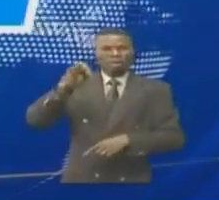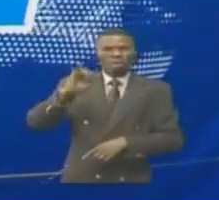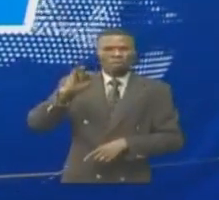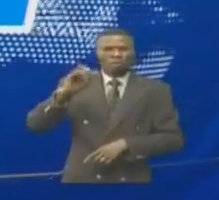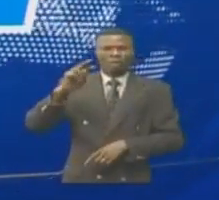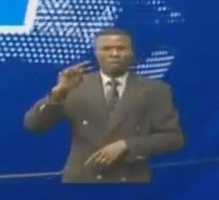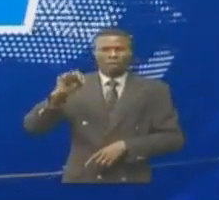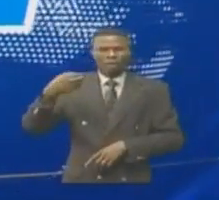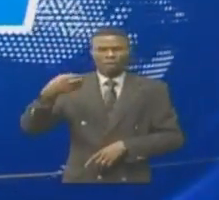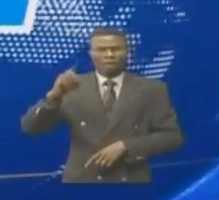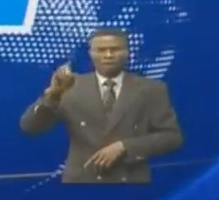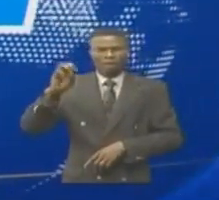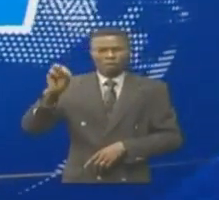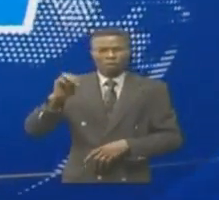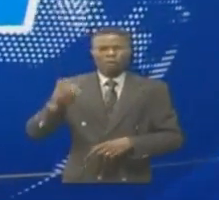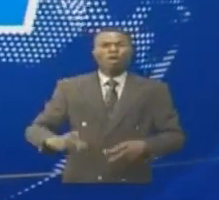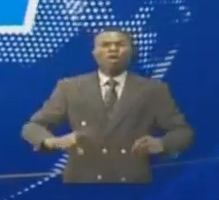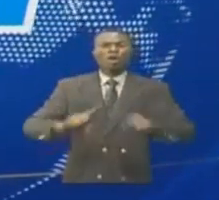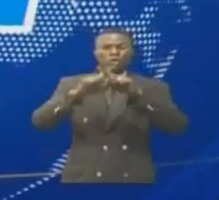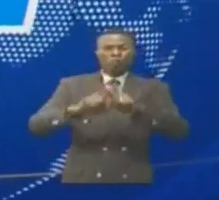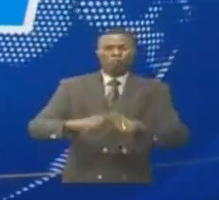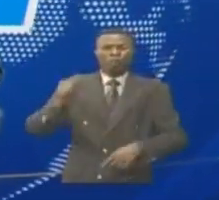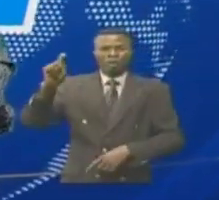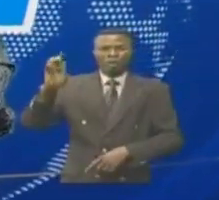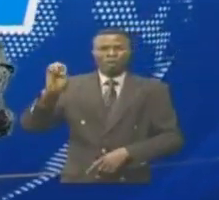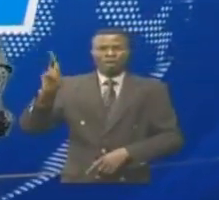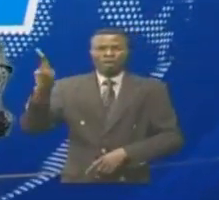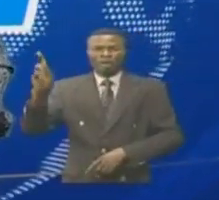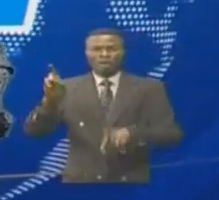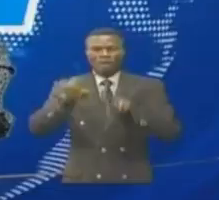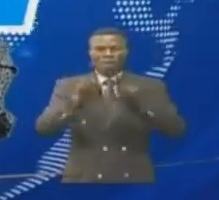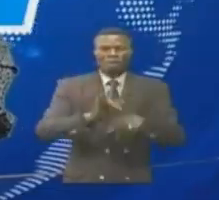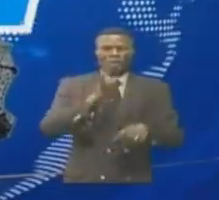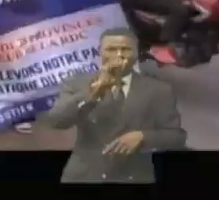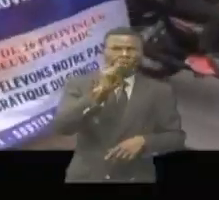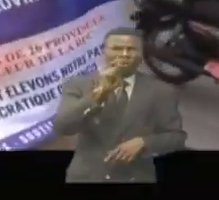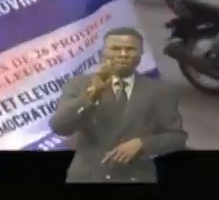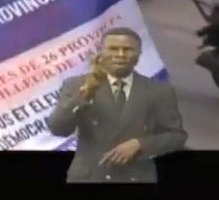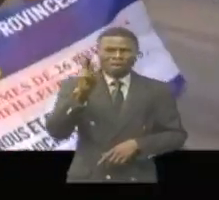le conflit Tekeyaka. Autre détail avec Serge Mata à Berlin.